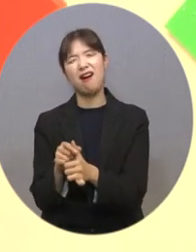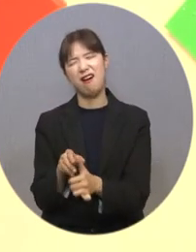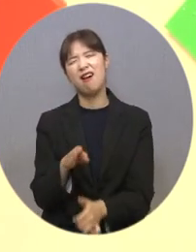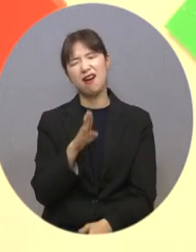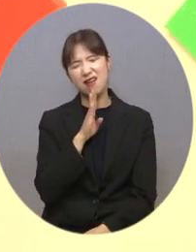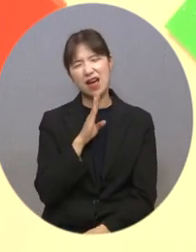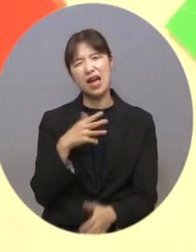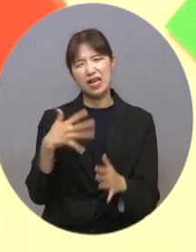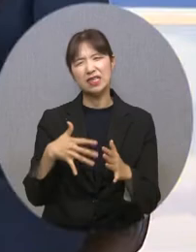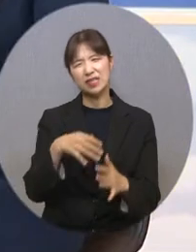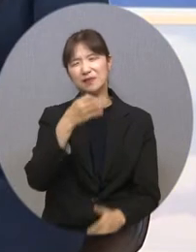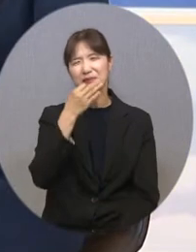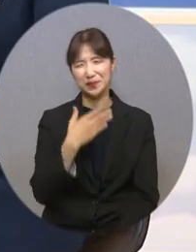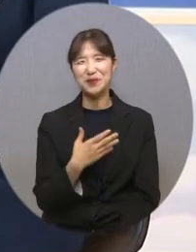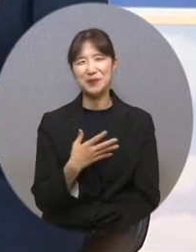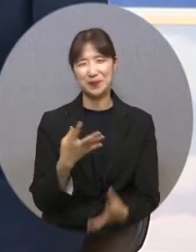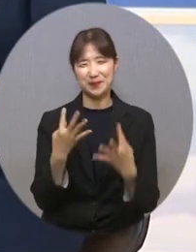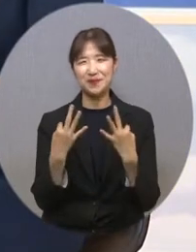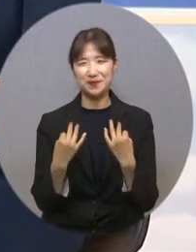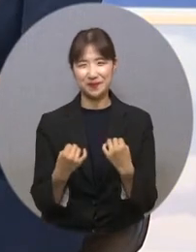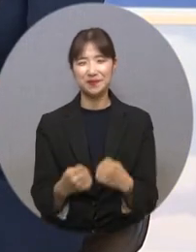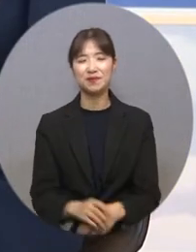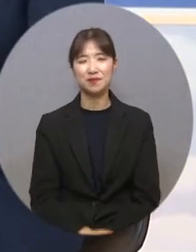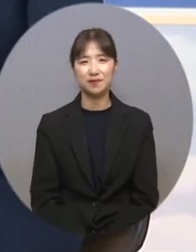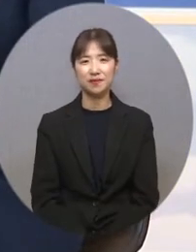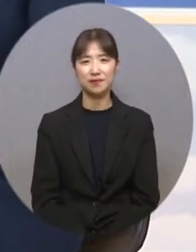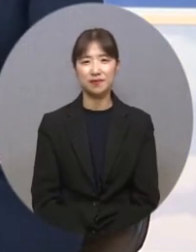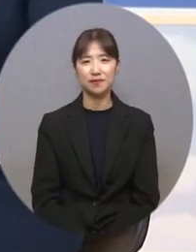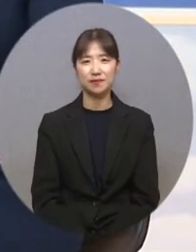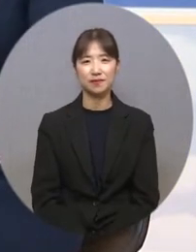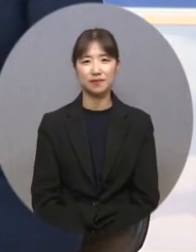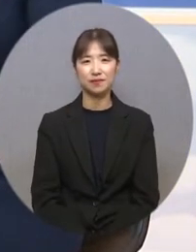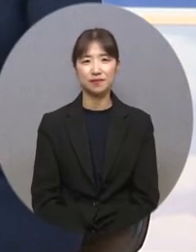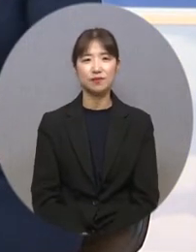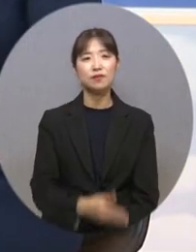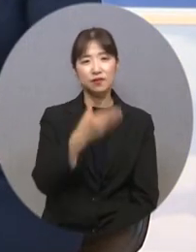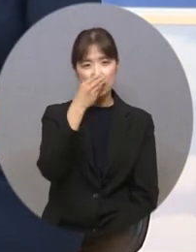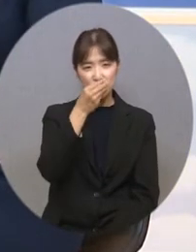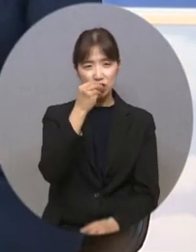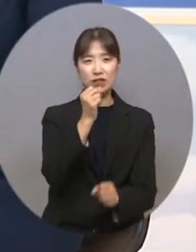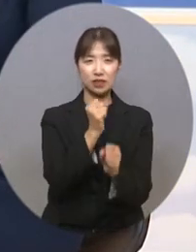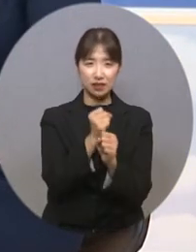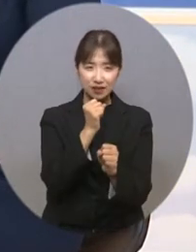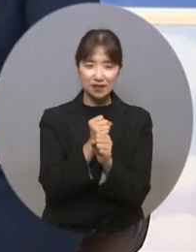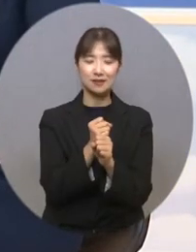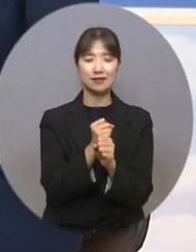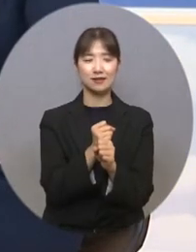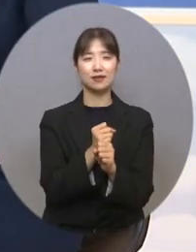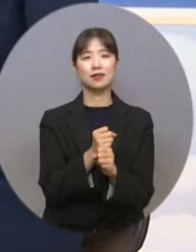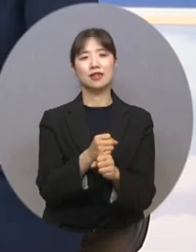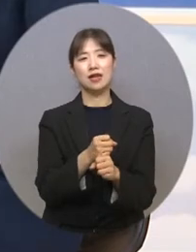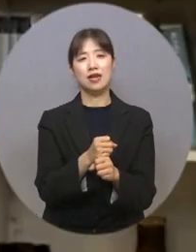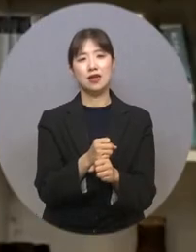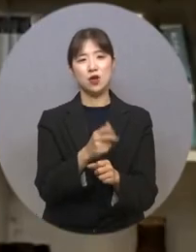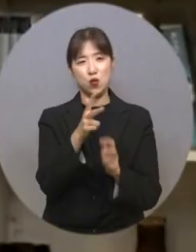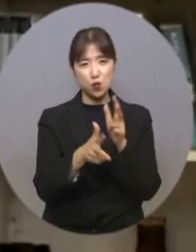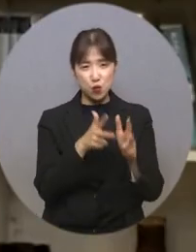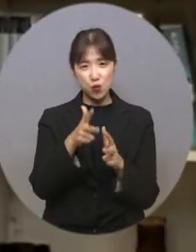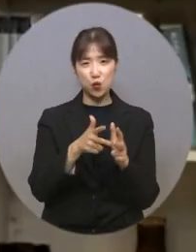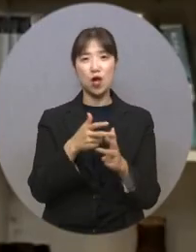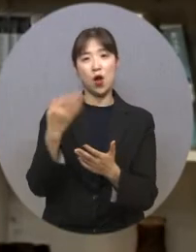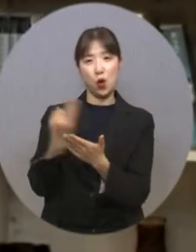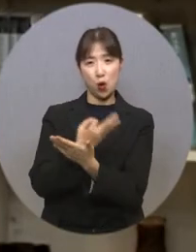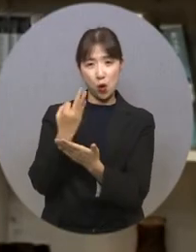좀 험난한 것 같습니다. 아, 그렇군요. 자, 화장지를 생산을 통해서 발생하는